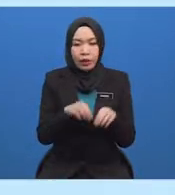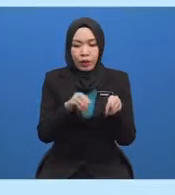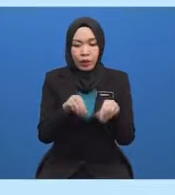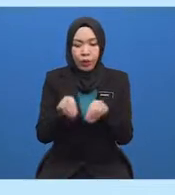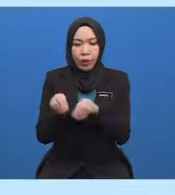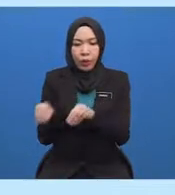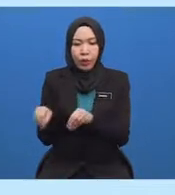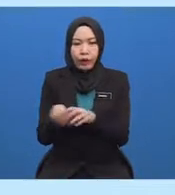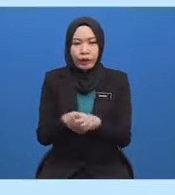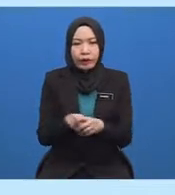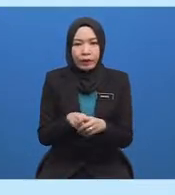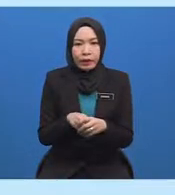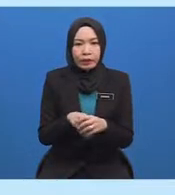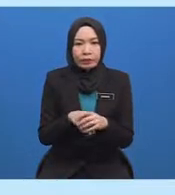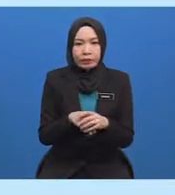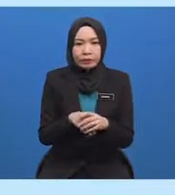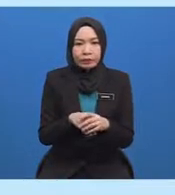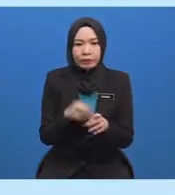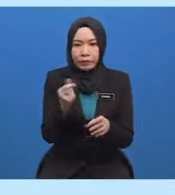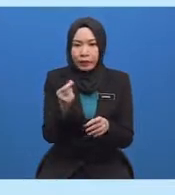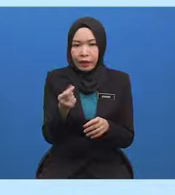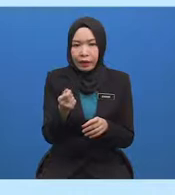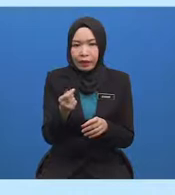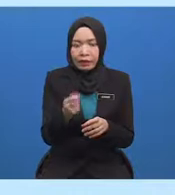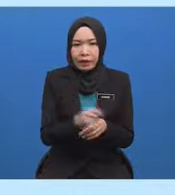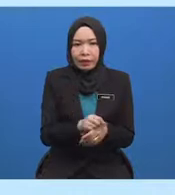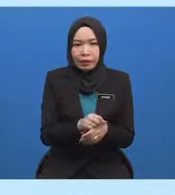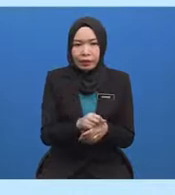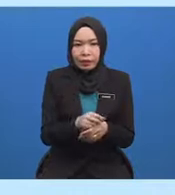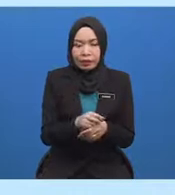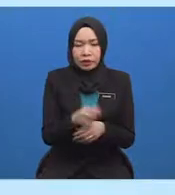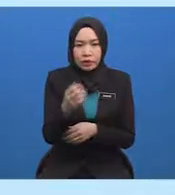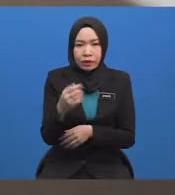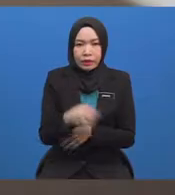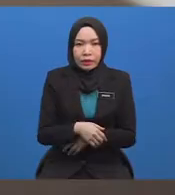tanah di kawasan yang kekurangan tumbuhan selain